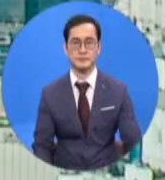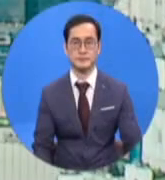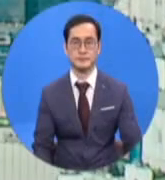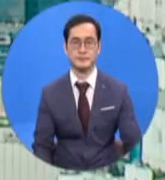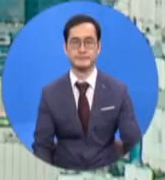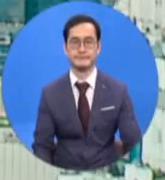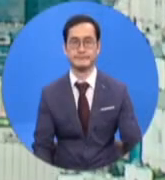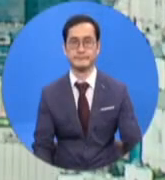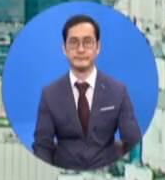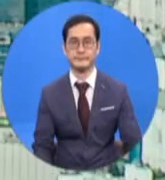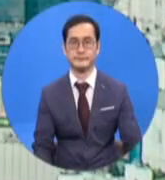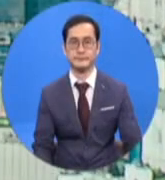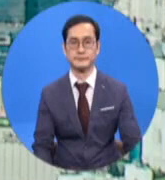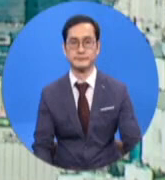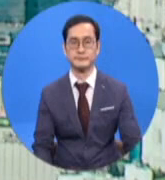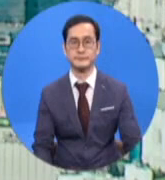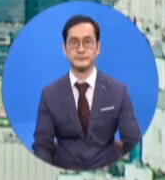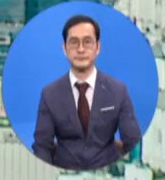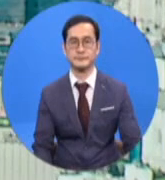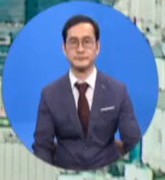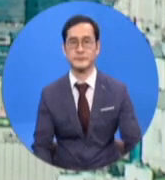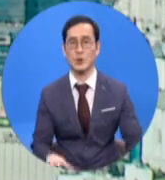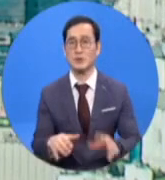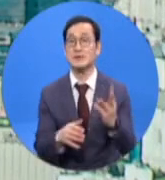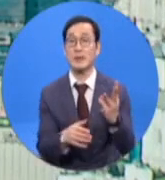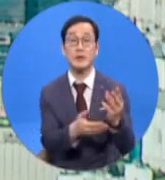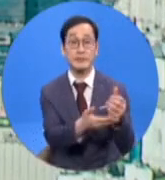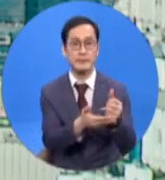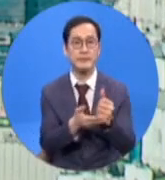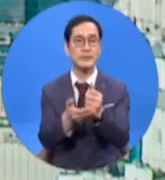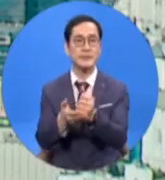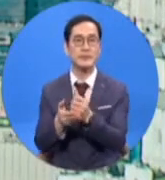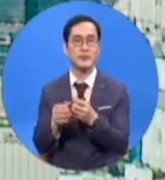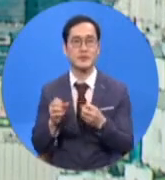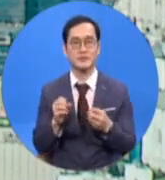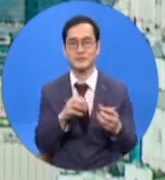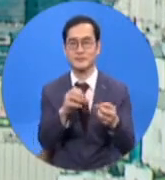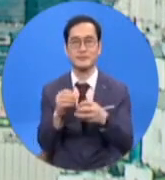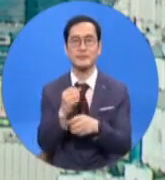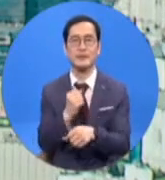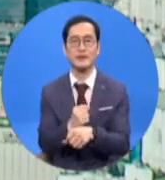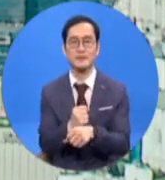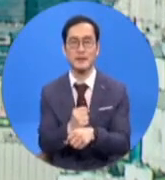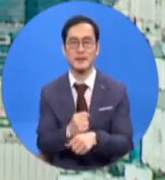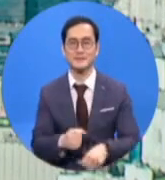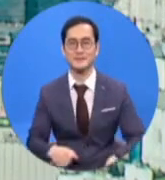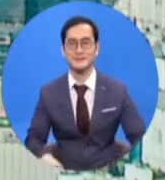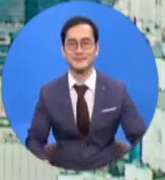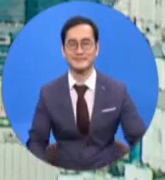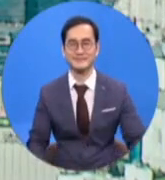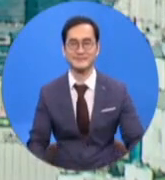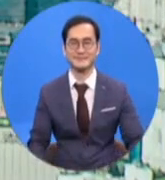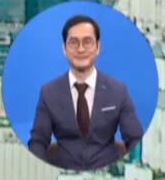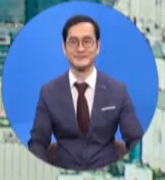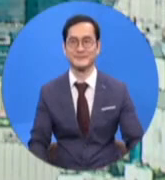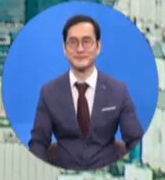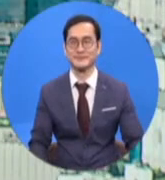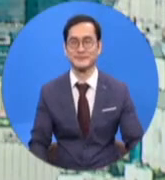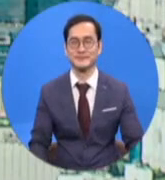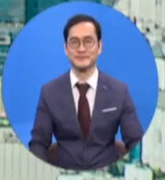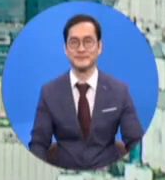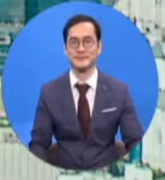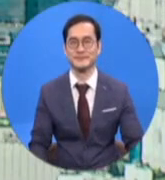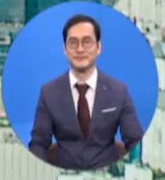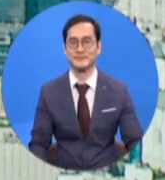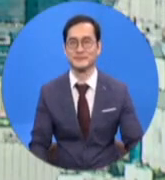자 언제나 명쾌한 해설을 해 주시는 유수 전문가 3분 오늘도 스튜디오에 나와 있습니다 최진봉 성공회대 교수 전지현 변호사 그리고